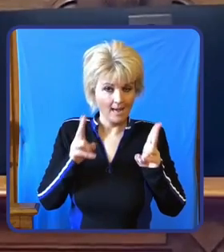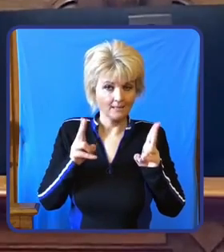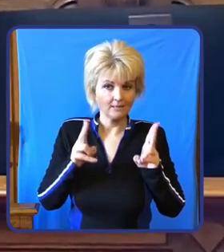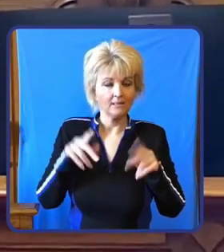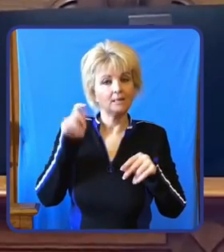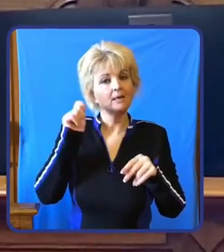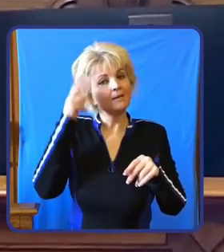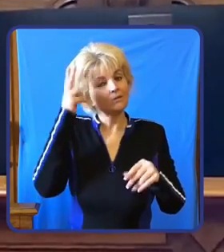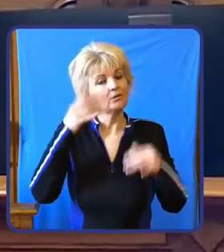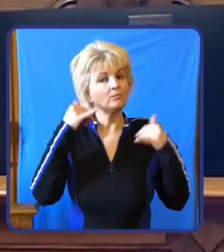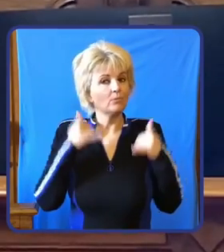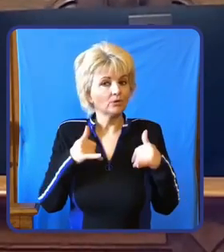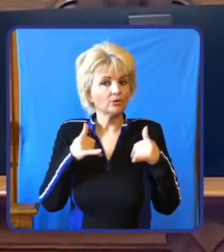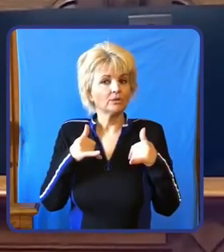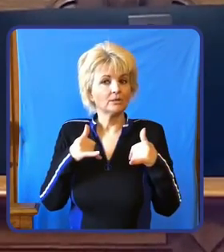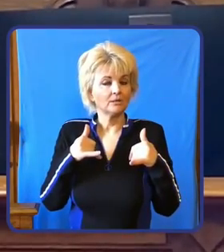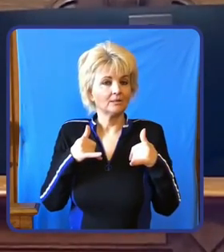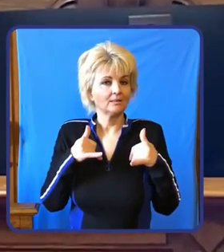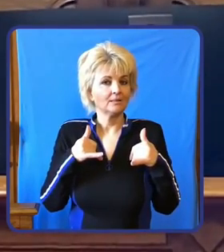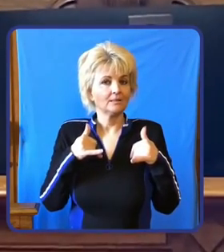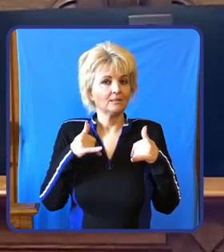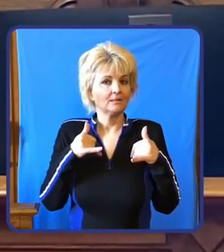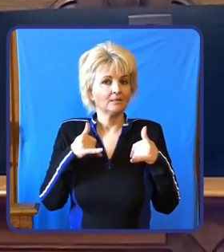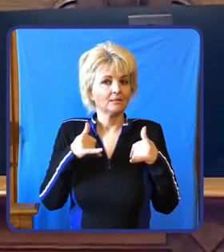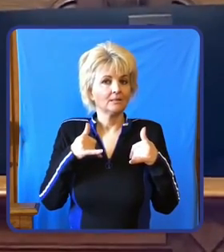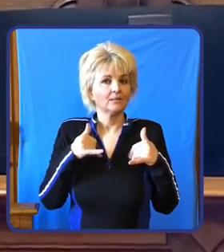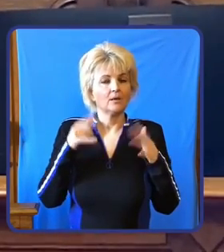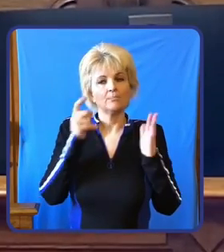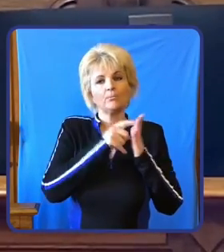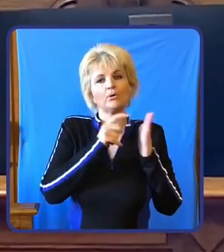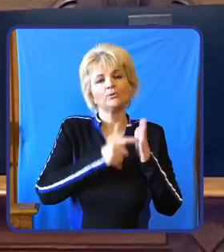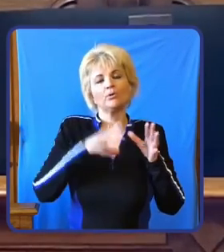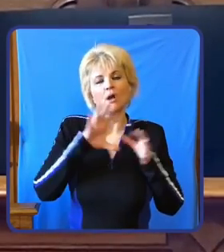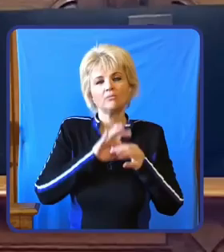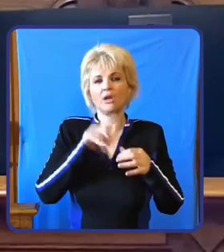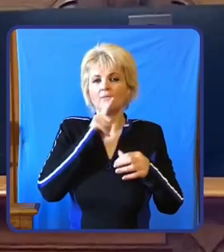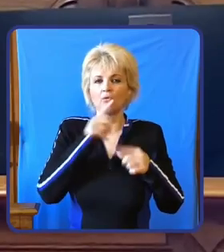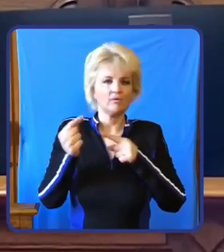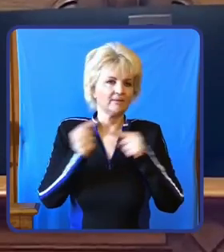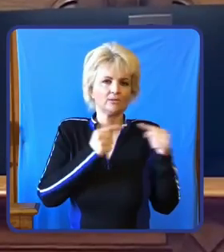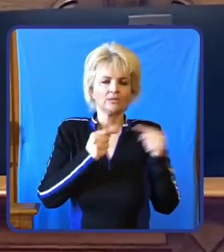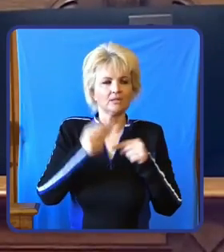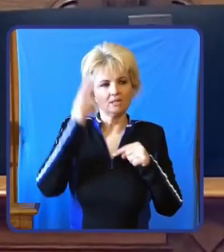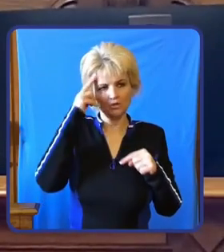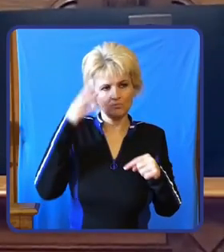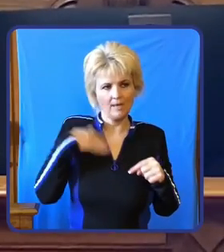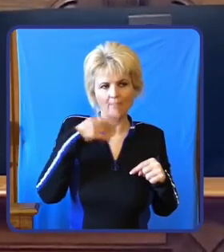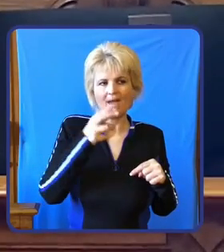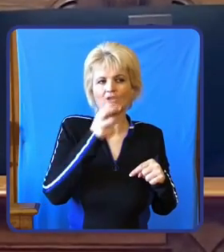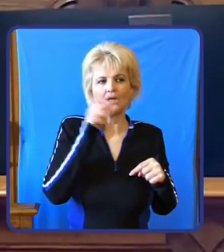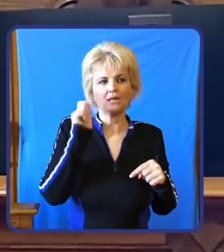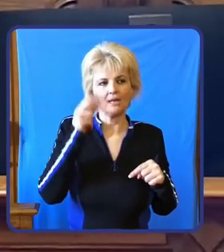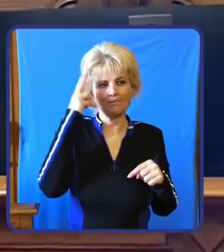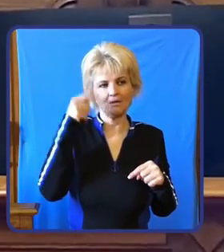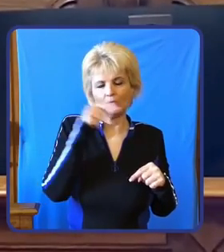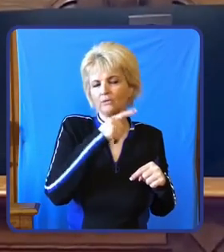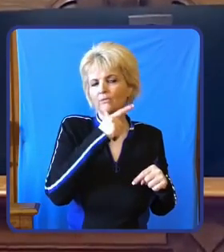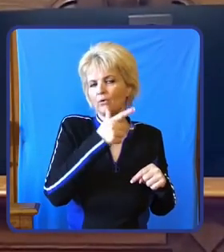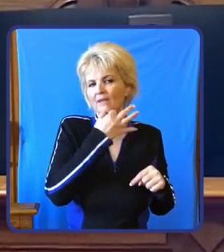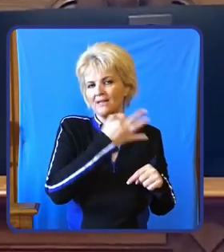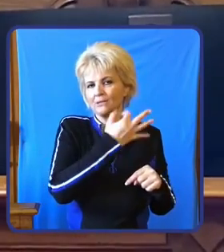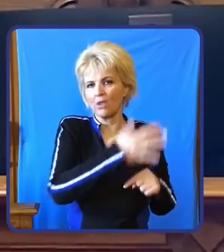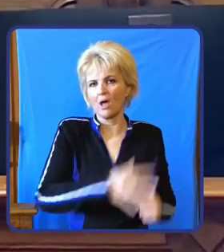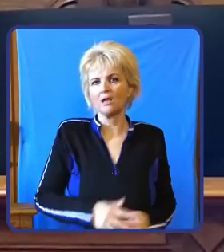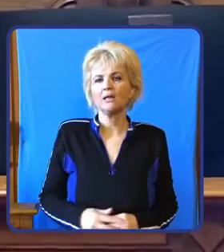Tehát képviselő úr, most mi ezt? Egyébként napi rendel kapcsán úgy is fogunk vitatkozni, ismerem annyira a cseréképviselőrat, hogy ott is fel fog